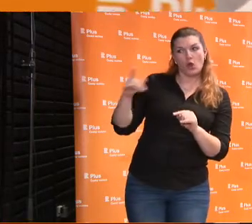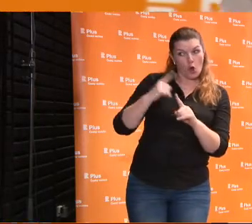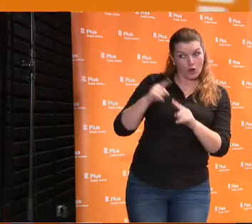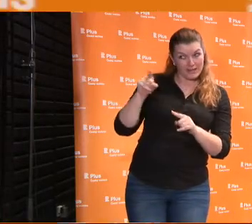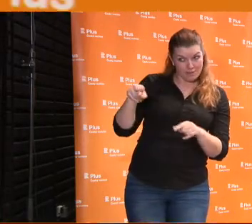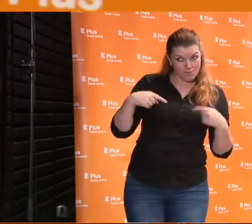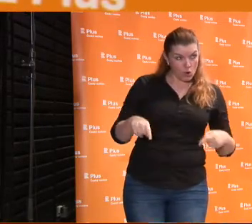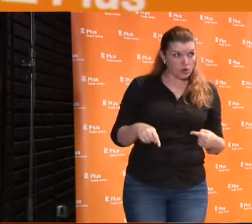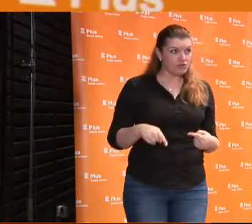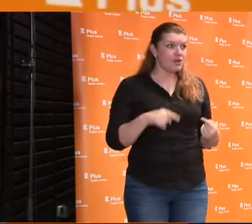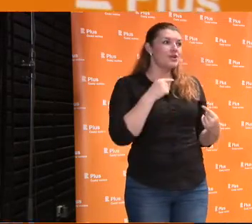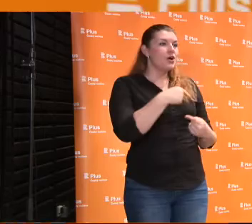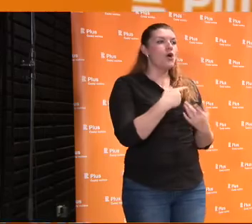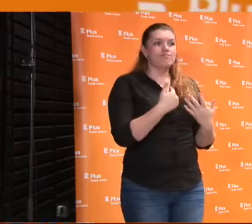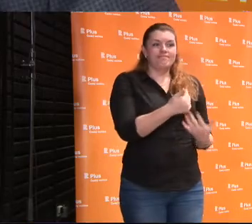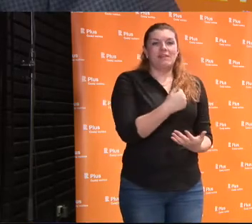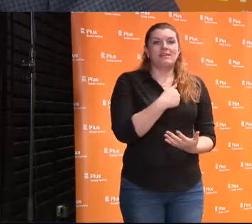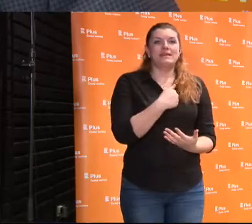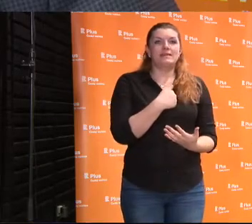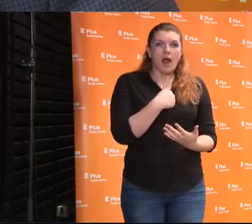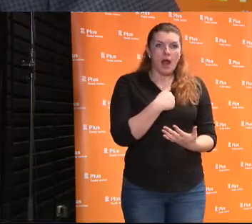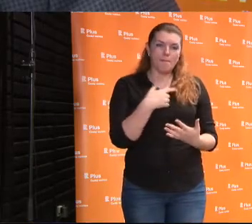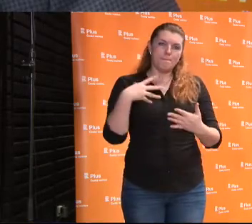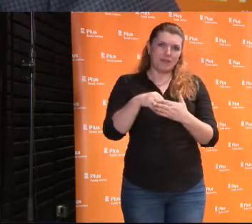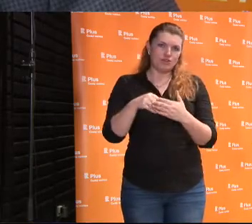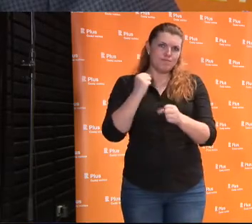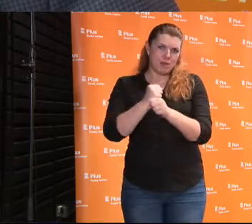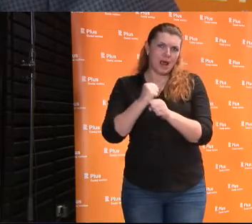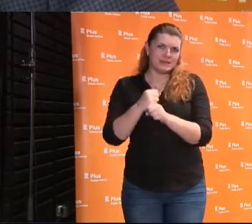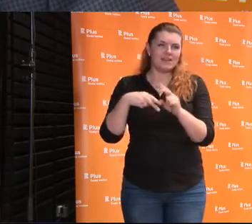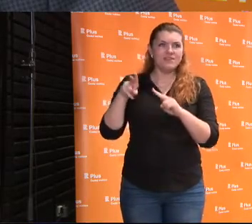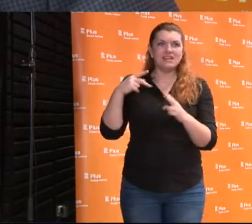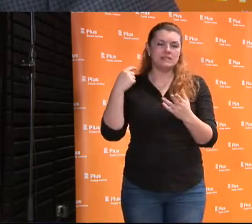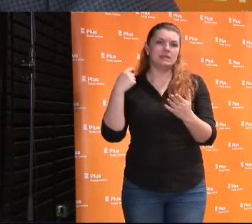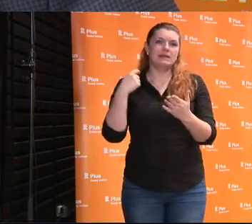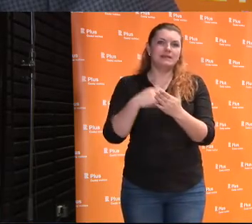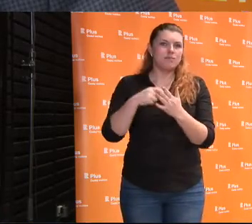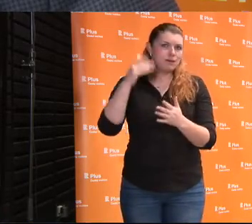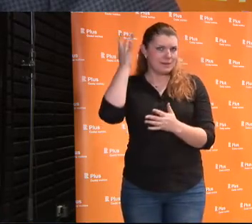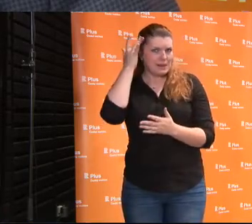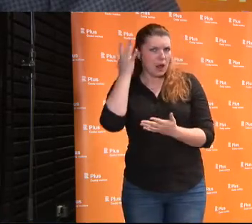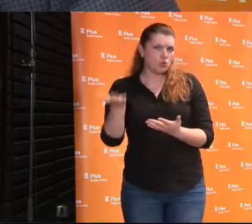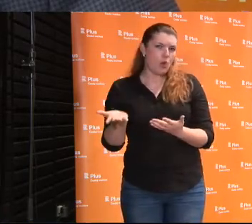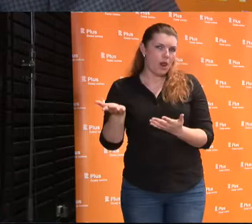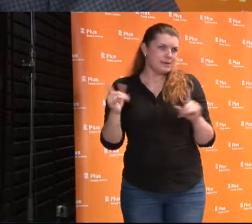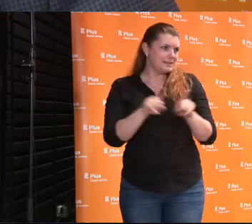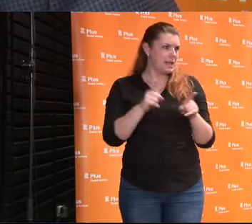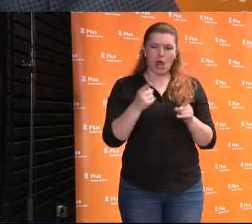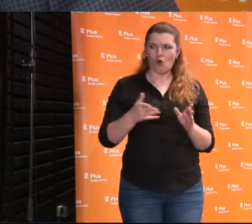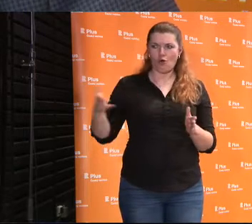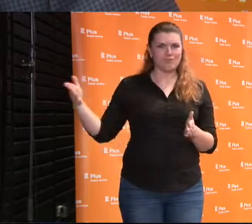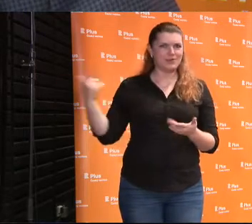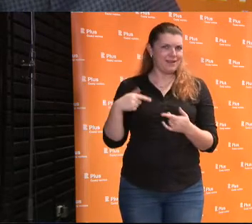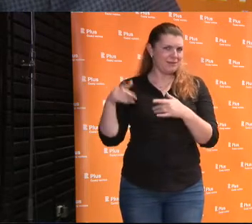společnosti Eduin. Ten úvod sloužil k tomu, abych řekl, že vlastně se řadím v tematice spíš těm činnostem a to je vlastně shoda s předřečníky, které